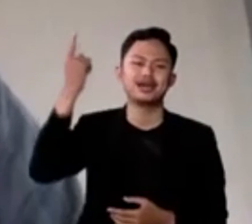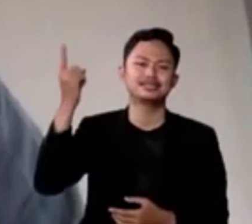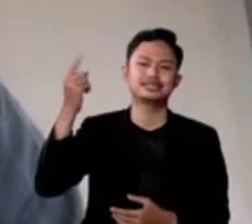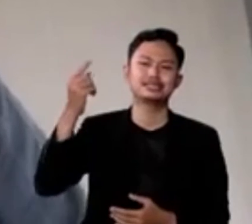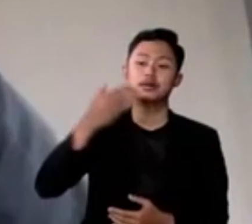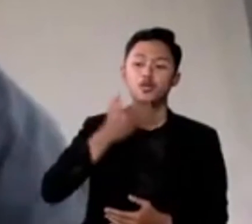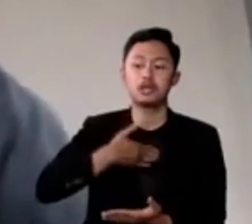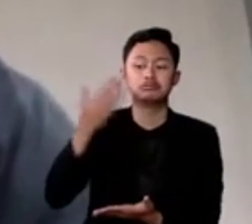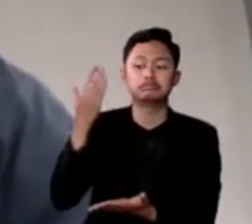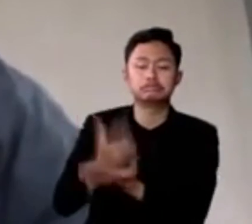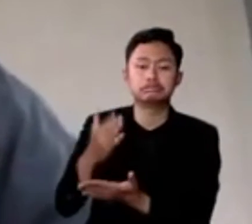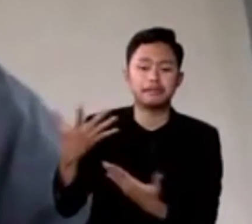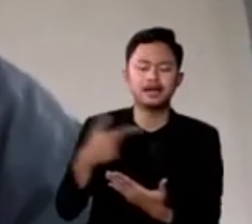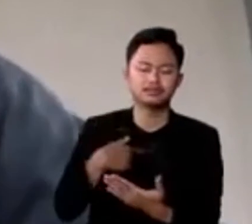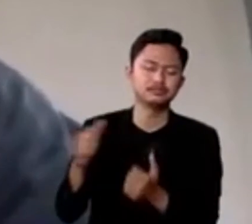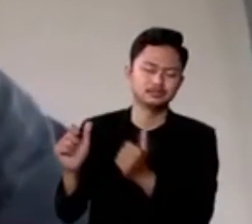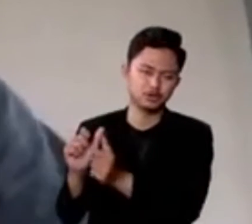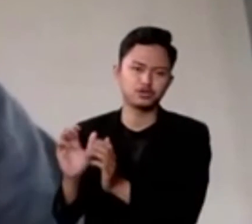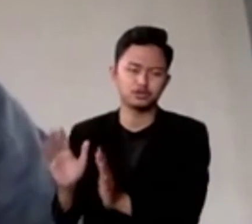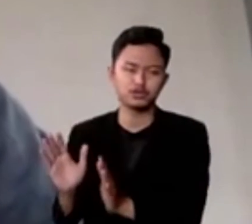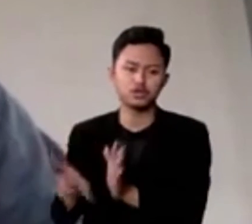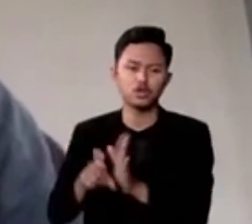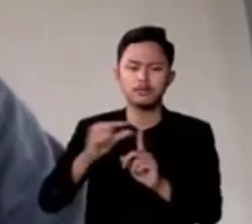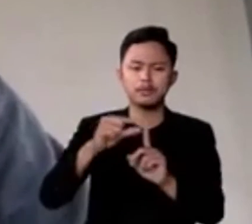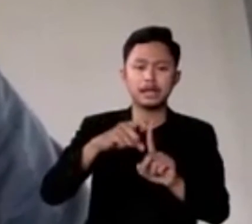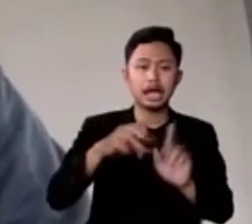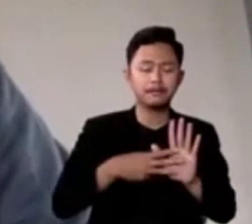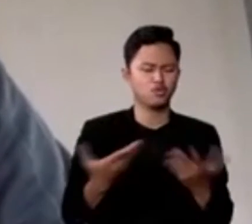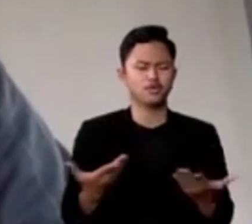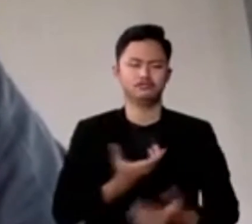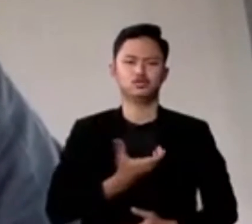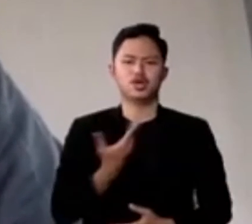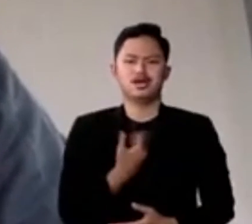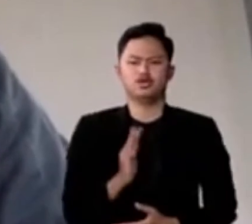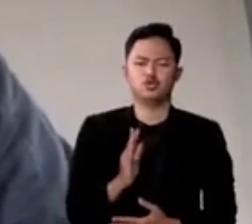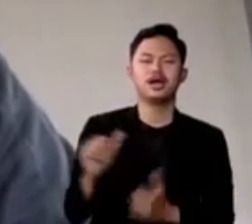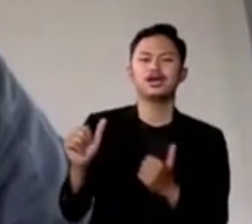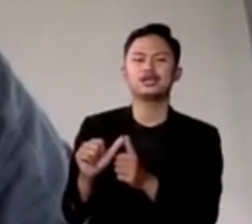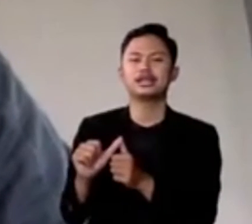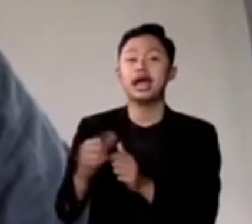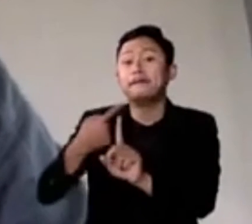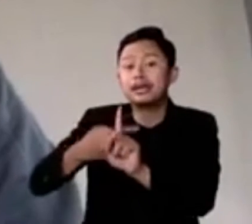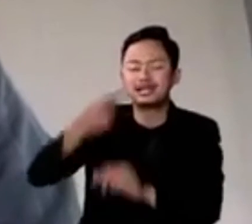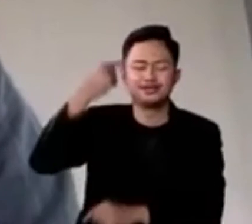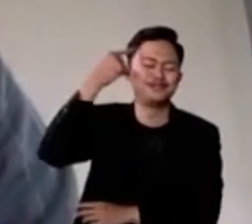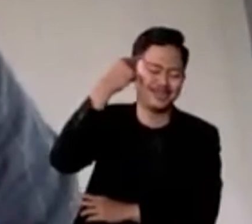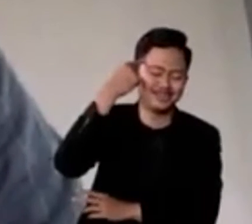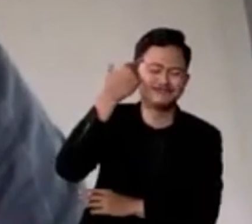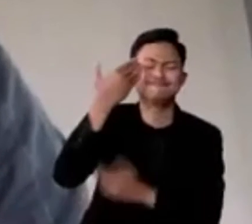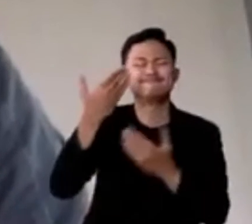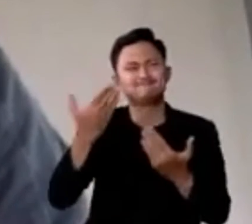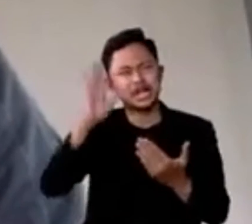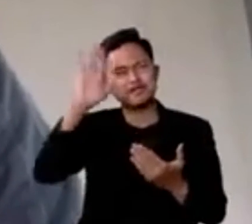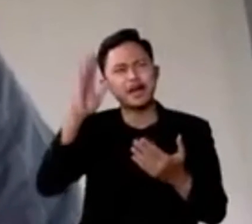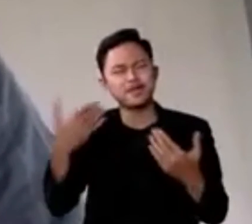tetapkan bahwa kalau misalnya kita sekarang micro kita ada pembatasan yang mau ngomong kita harus ikutin itu sambil berpikir Gimana caranya kita